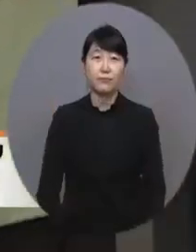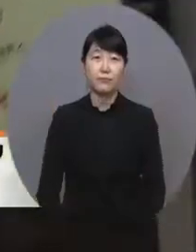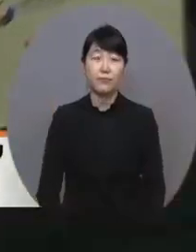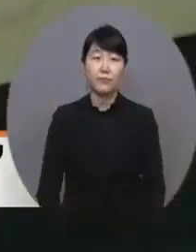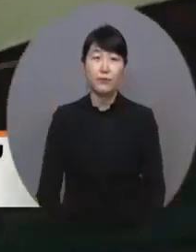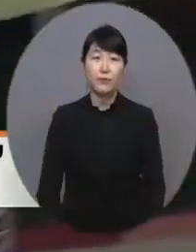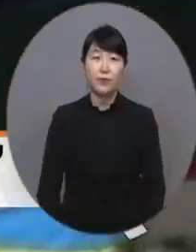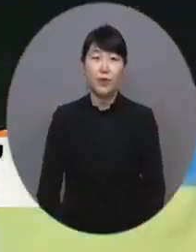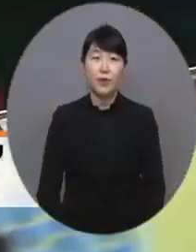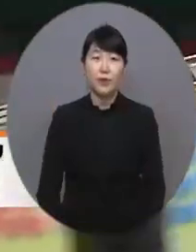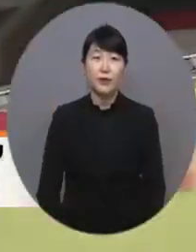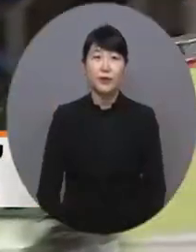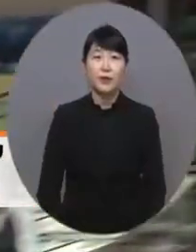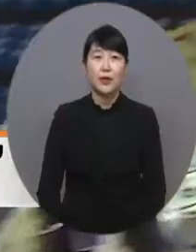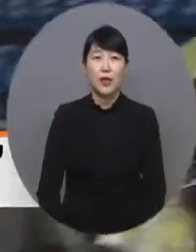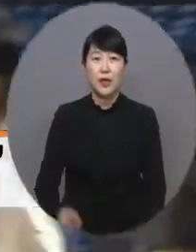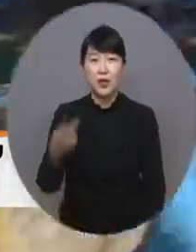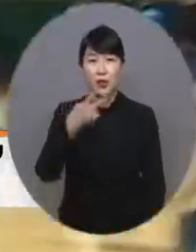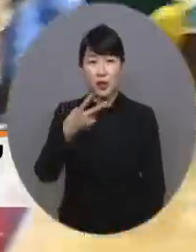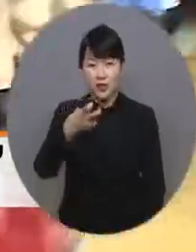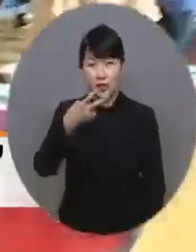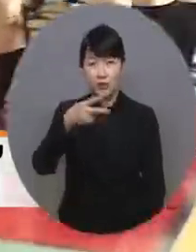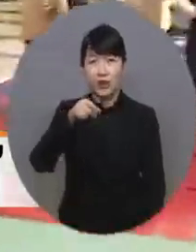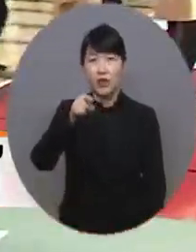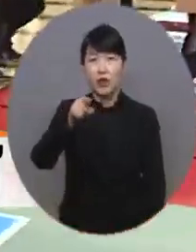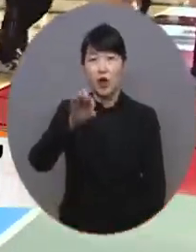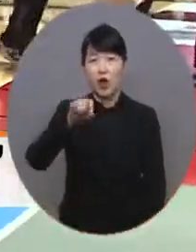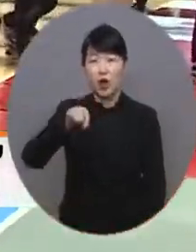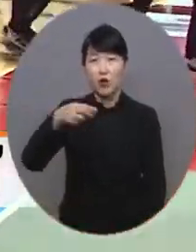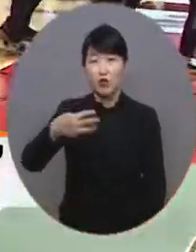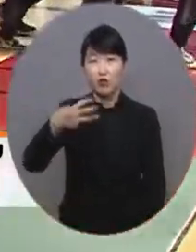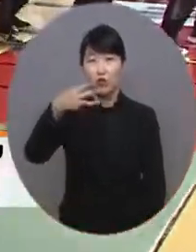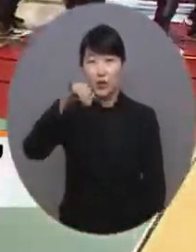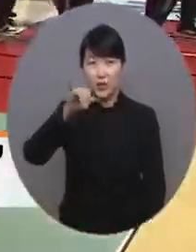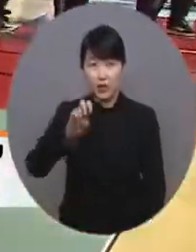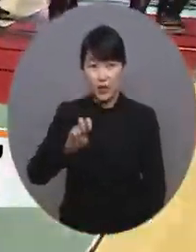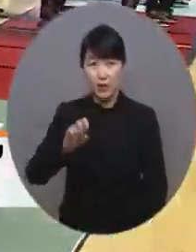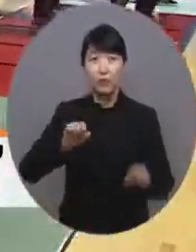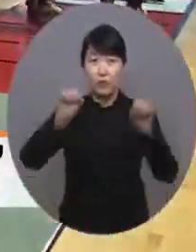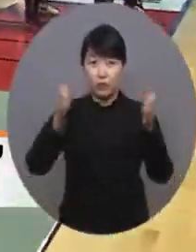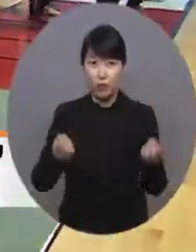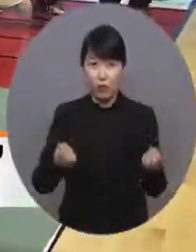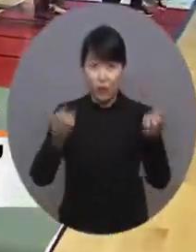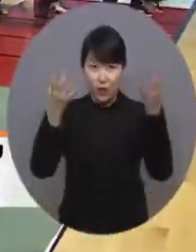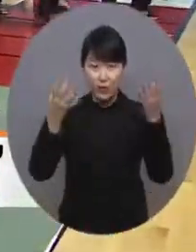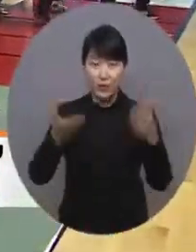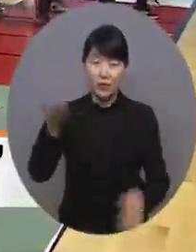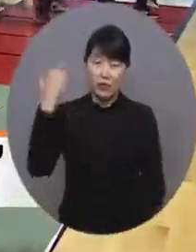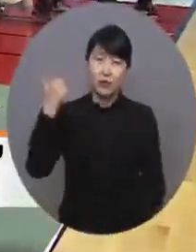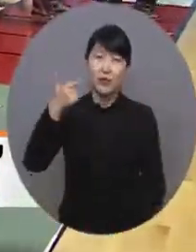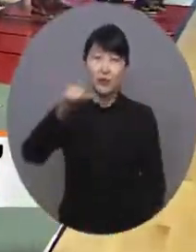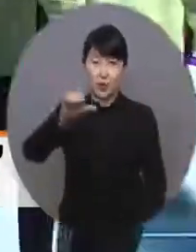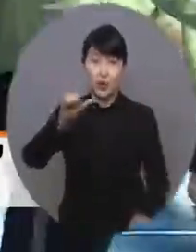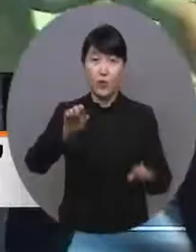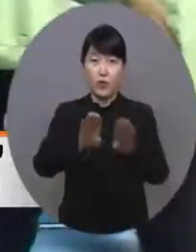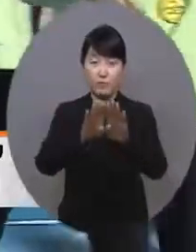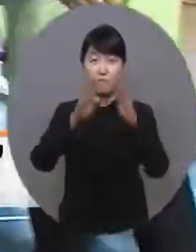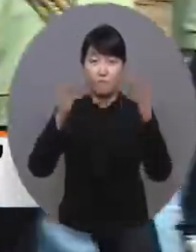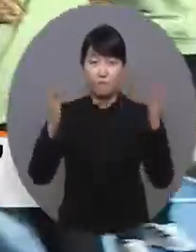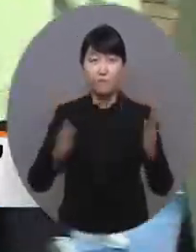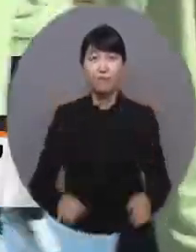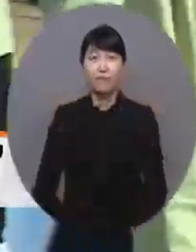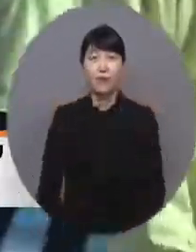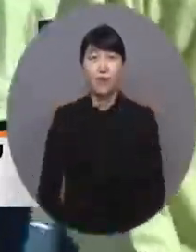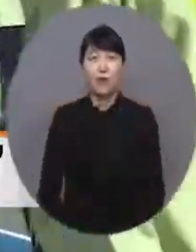장애 학생 체육 페스티벌 2022 서울림 운동회가 지난 5일 잠실 학생체육관에서 진행됐습니다.